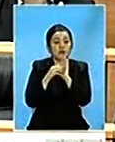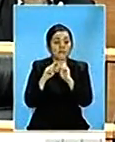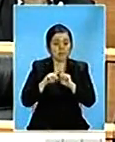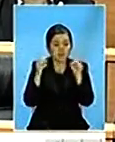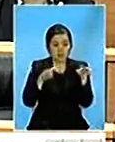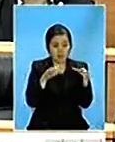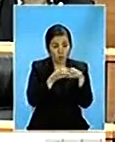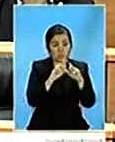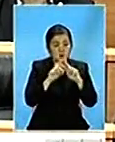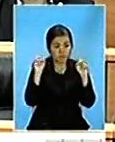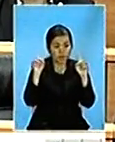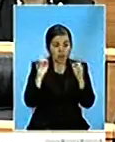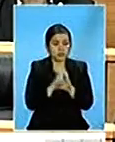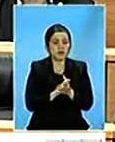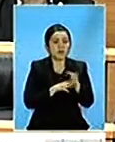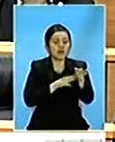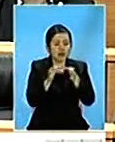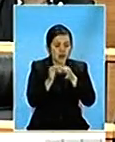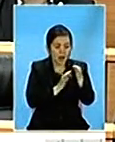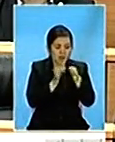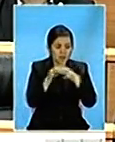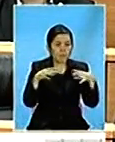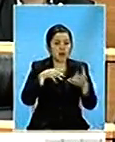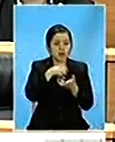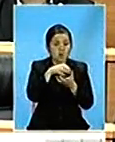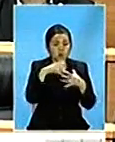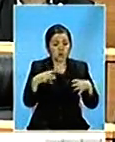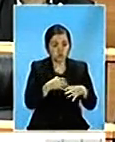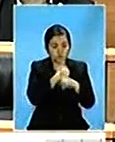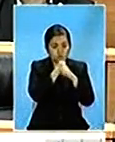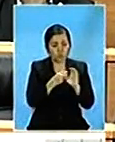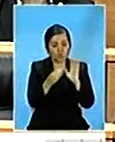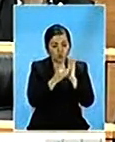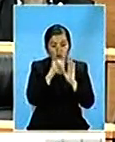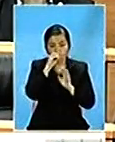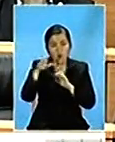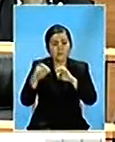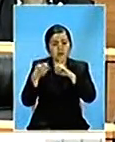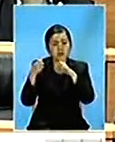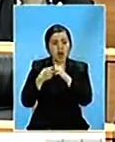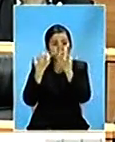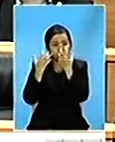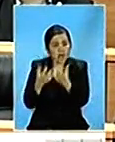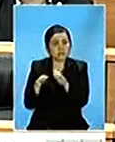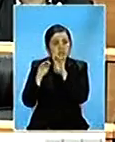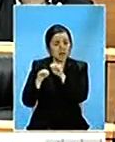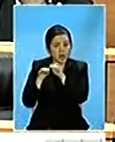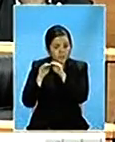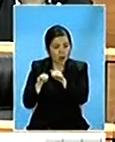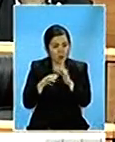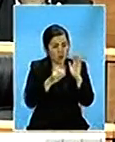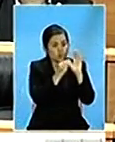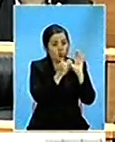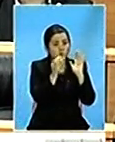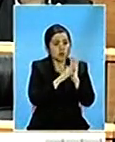คผมพยายามฉายภาพรวมครับว่าถ้าเกิดกรุงเทพมหานครบอกว่าคลองลาดพร้าวเป็นปัญหามากมายเนี่ยผมว่ากรุงเทพมหานครไม่ควรจะ